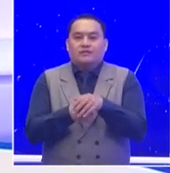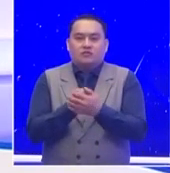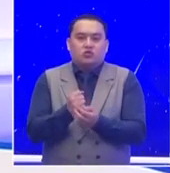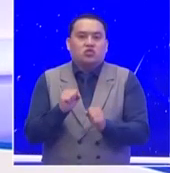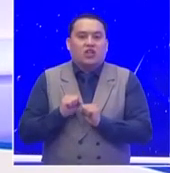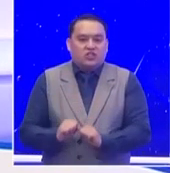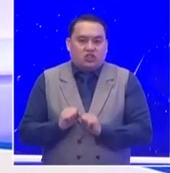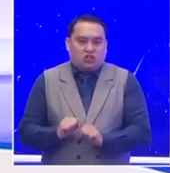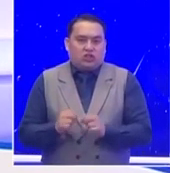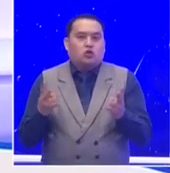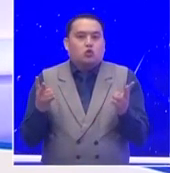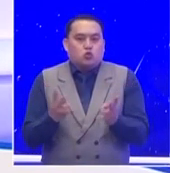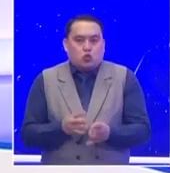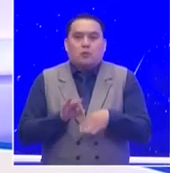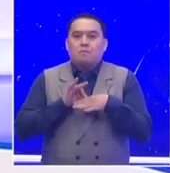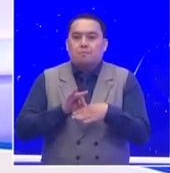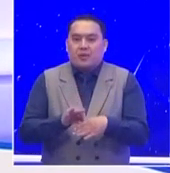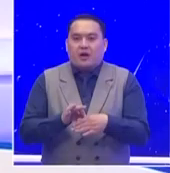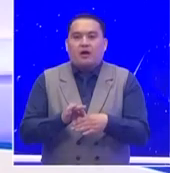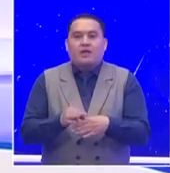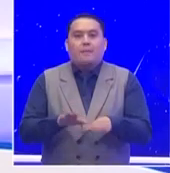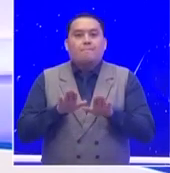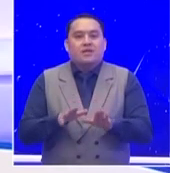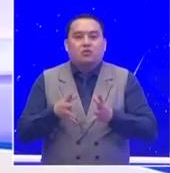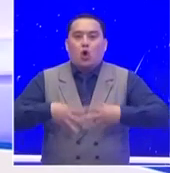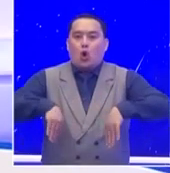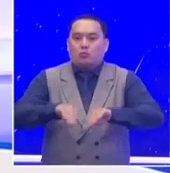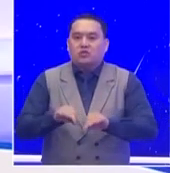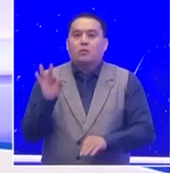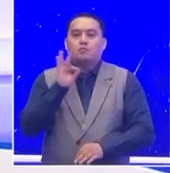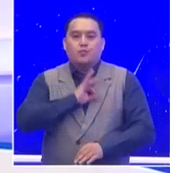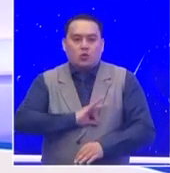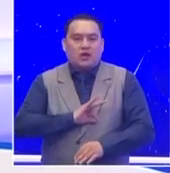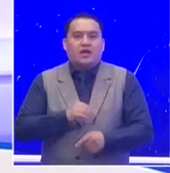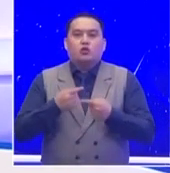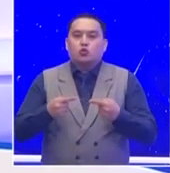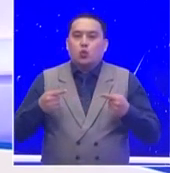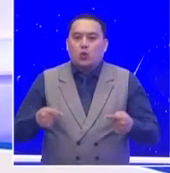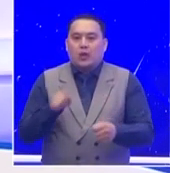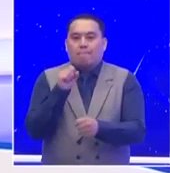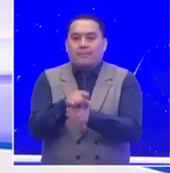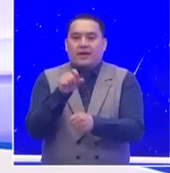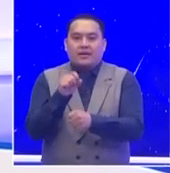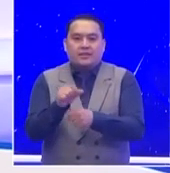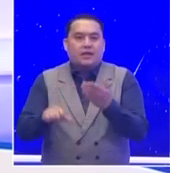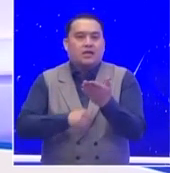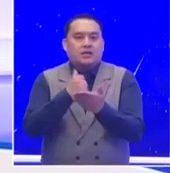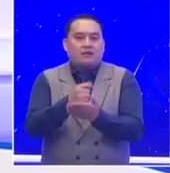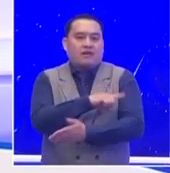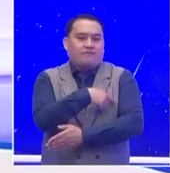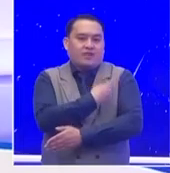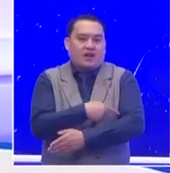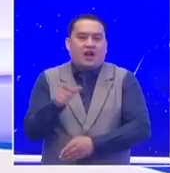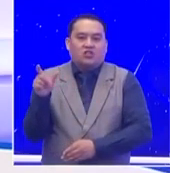индивидуальной защиты, своевременно проводить дезобработку мест общественного пользования. Эти и другие пункты приказа главного санитарного